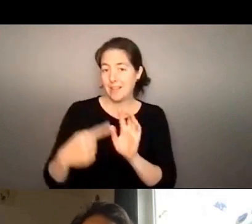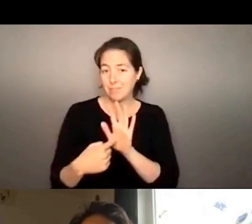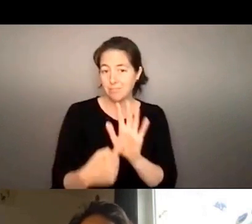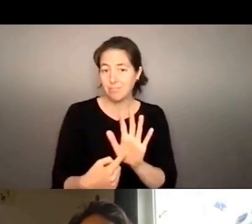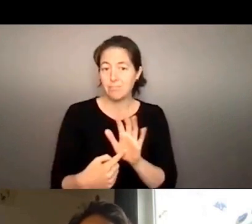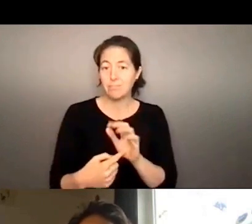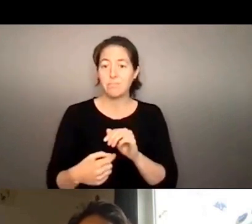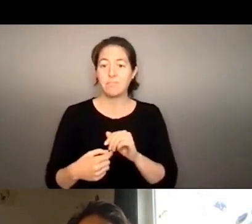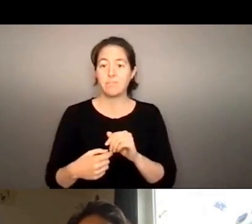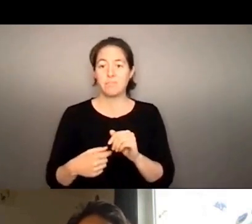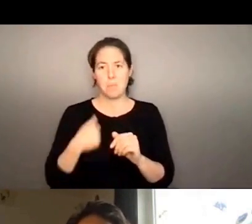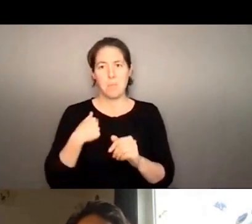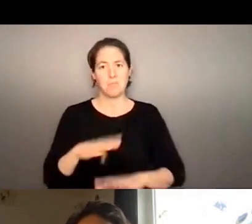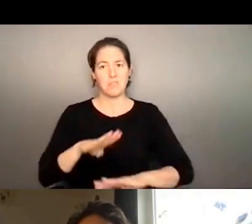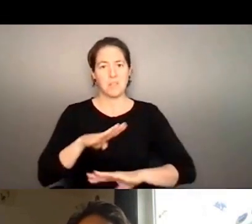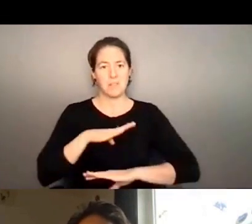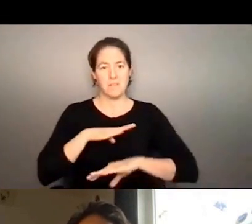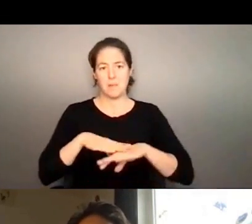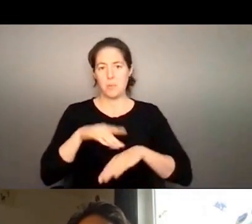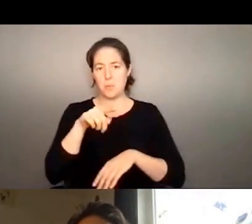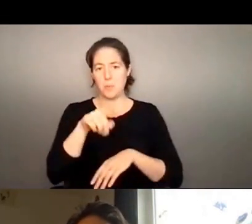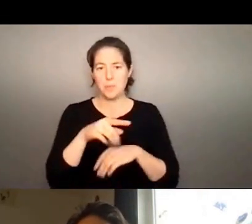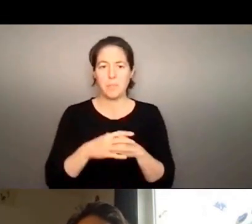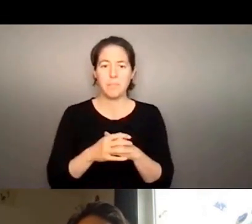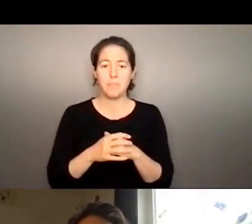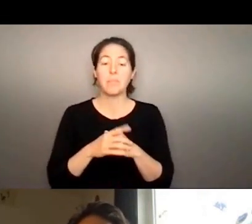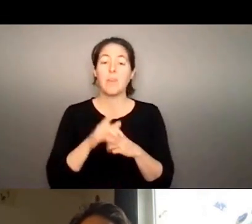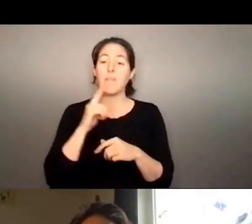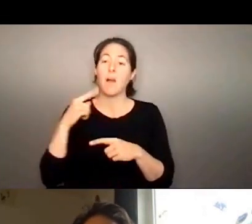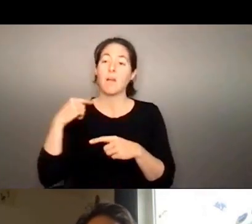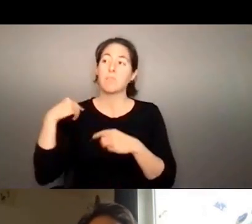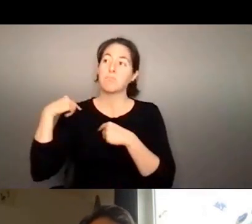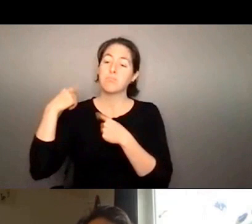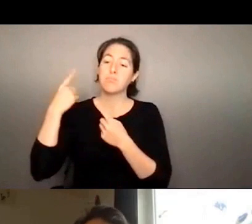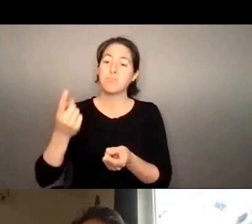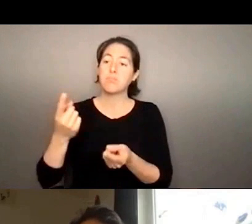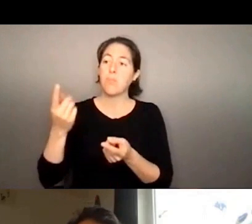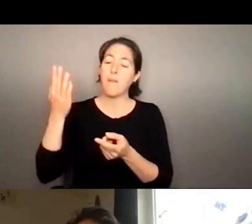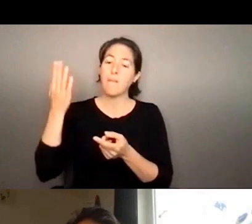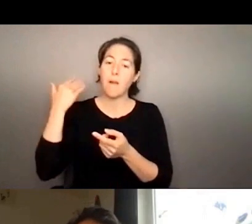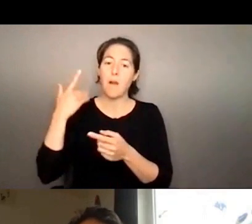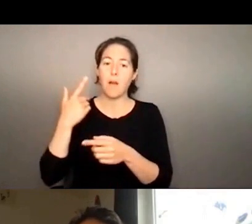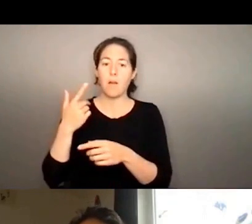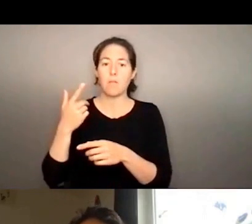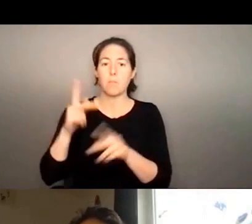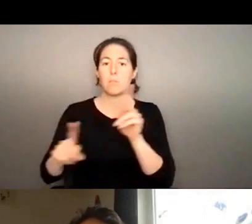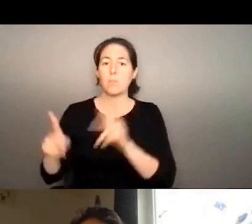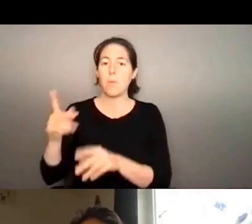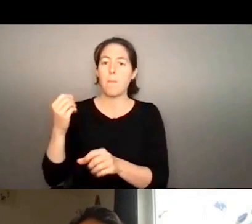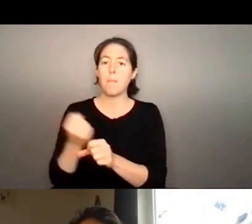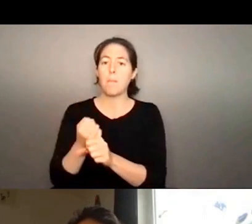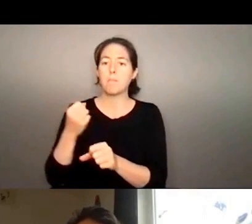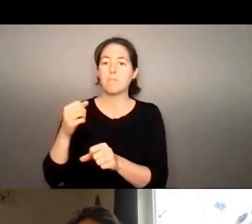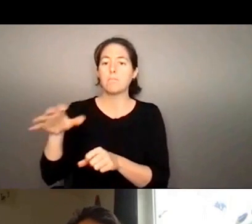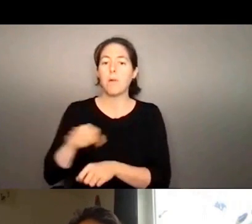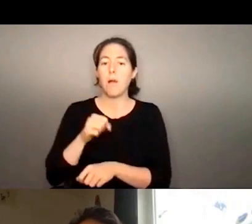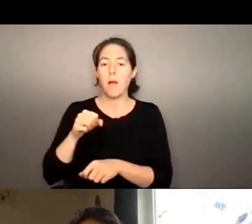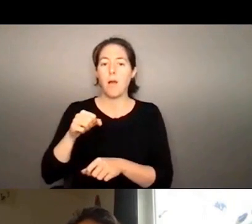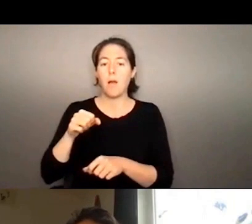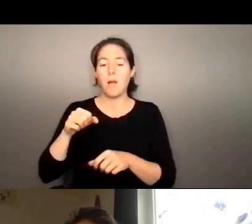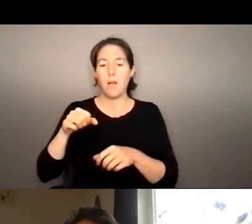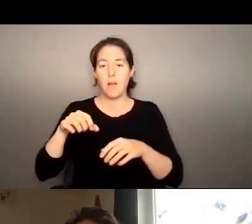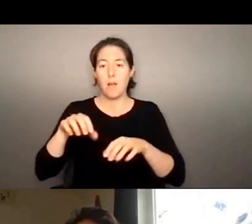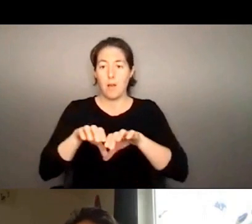moi, je suis assez satisfait. Comme je vous disais, traditionnellement, les gens travaillaient avec des douilles pour intégrer des